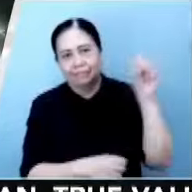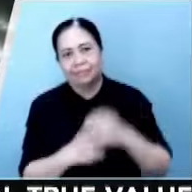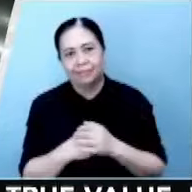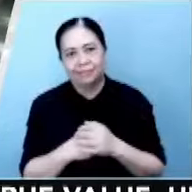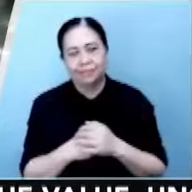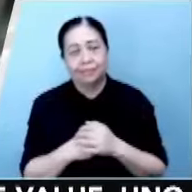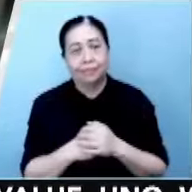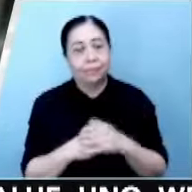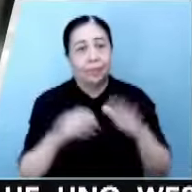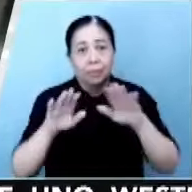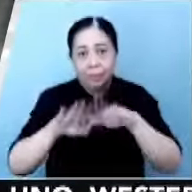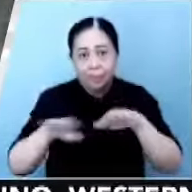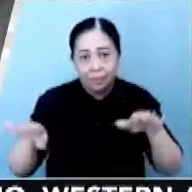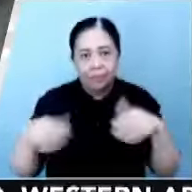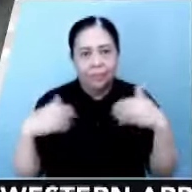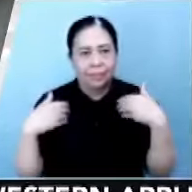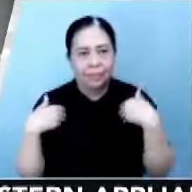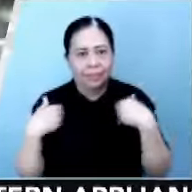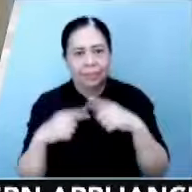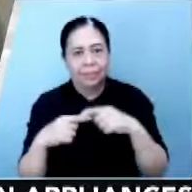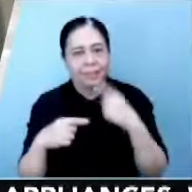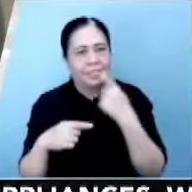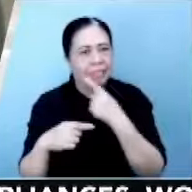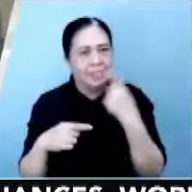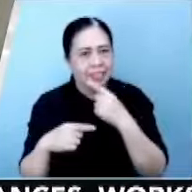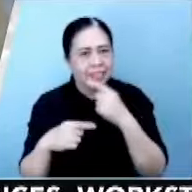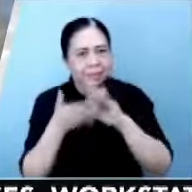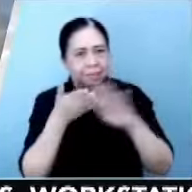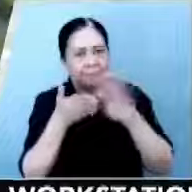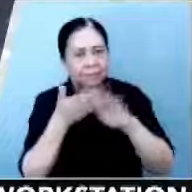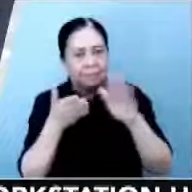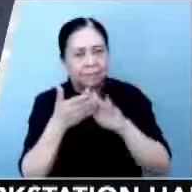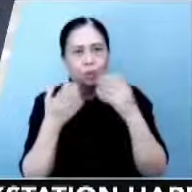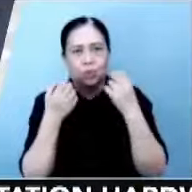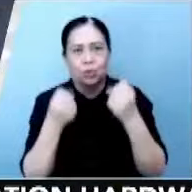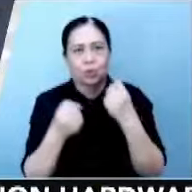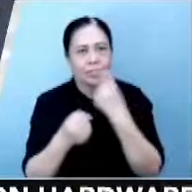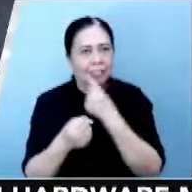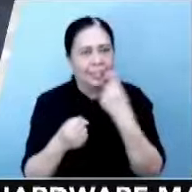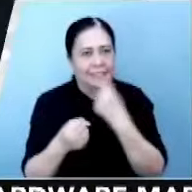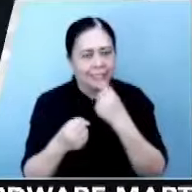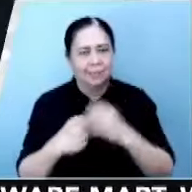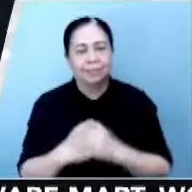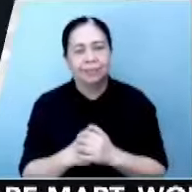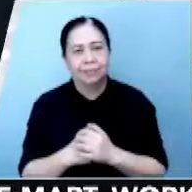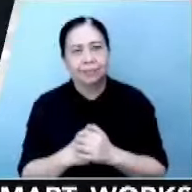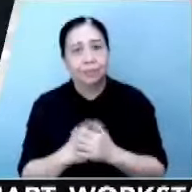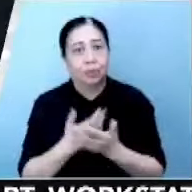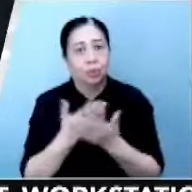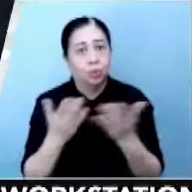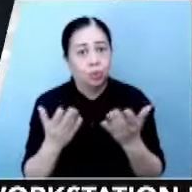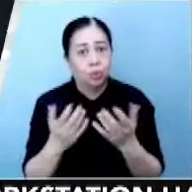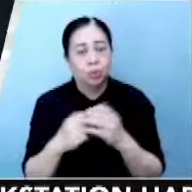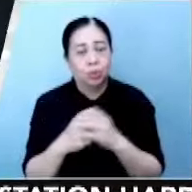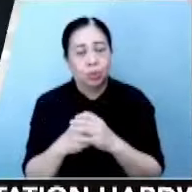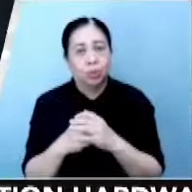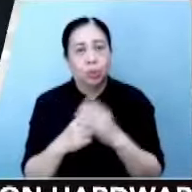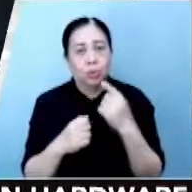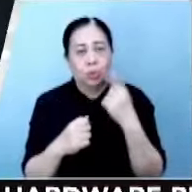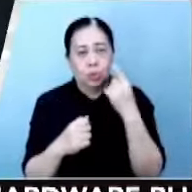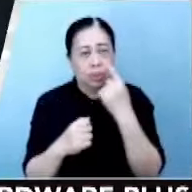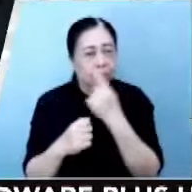bata, nakapagpa-fluoride varnish din para tumibay ang kanilang mga ngipin. Sa mga nanlalabo ang paningin, sagot na